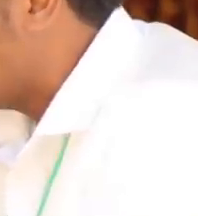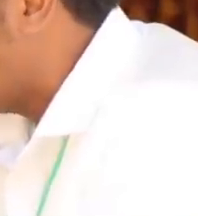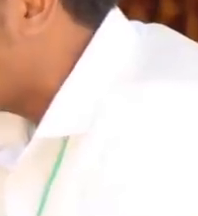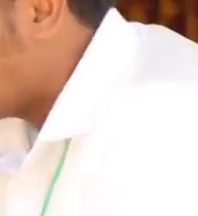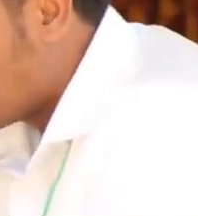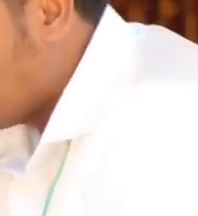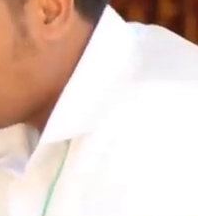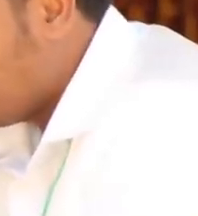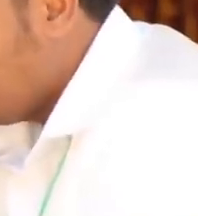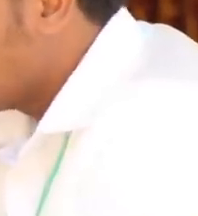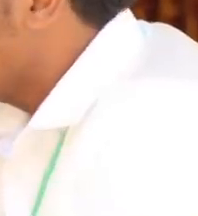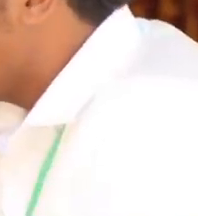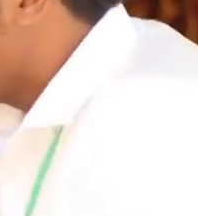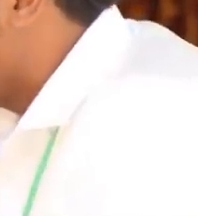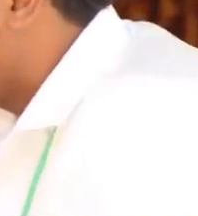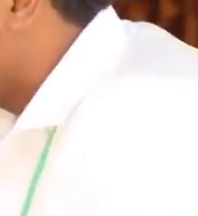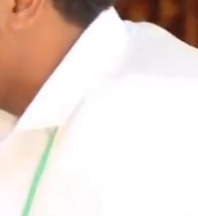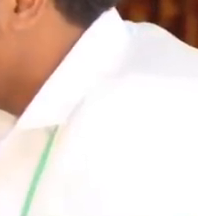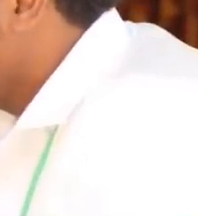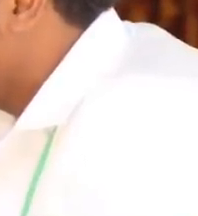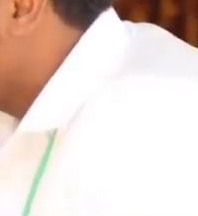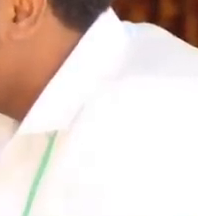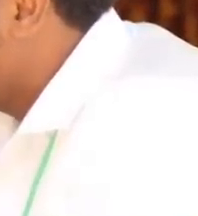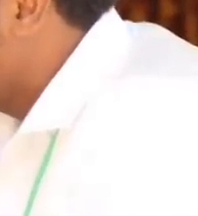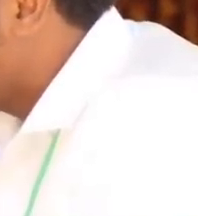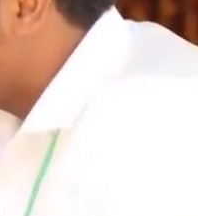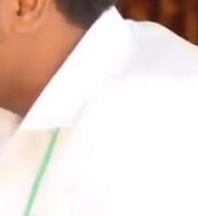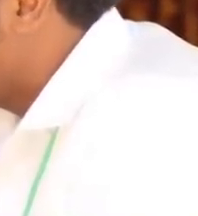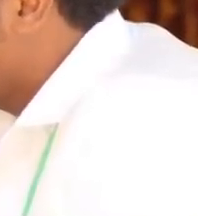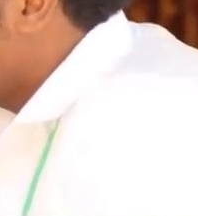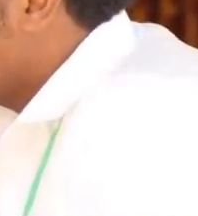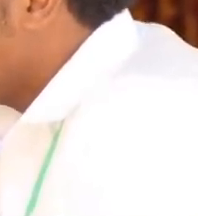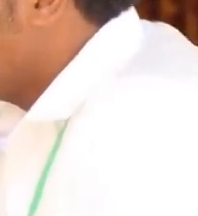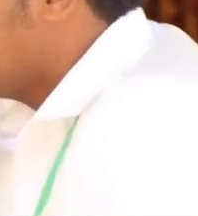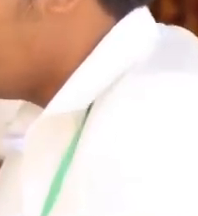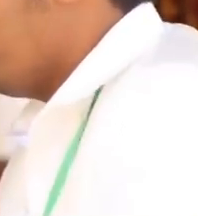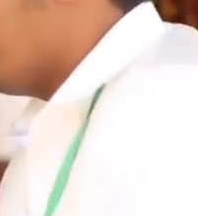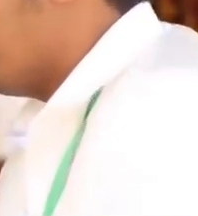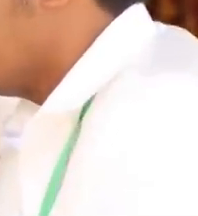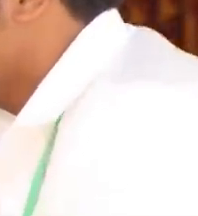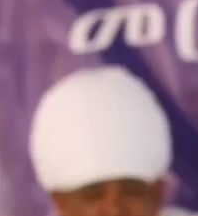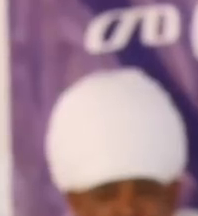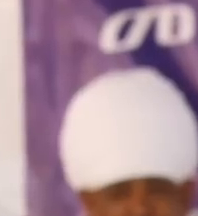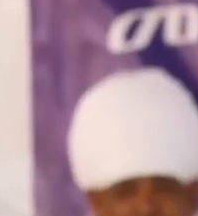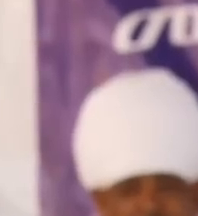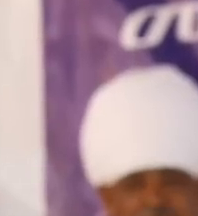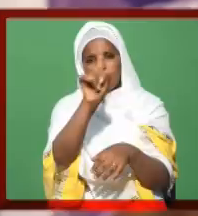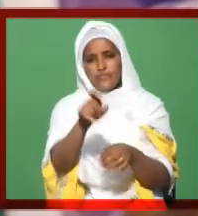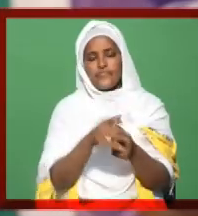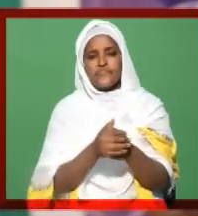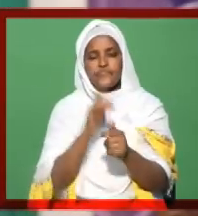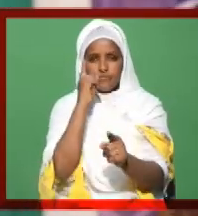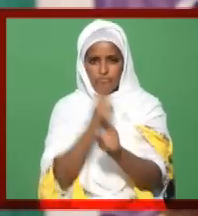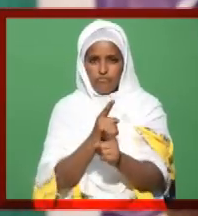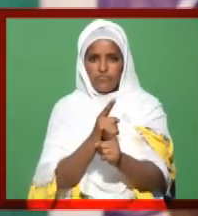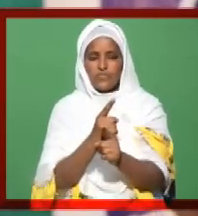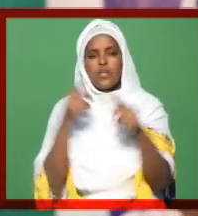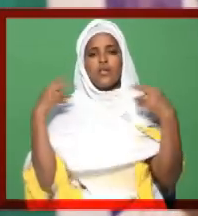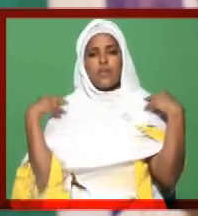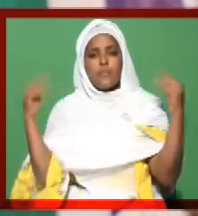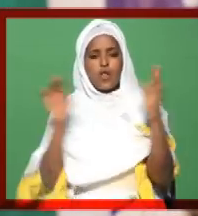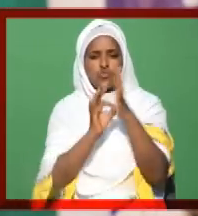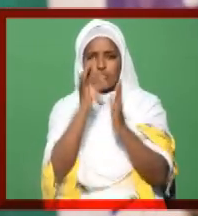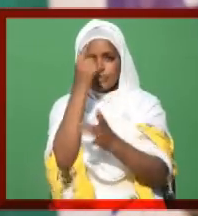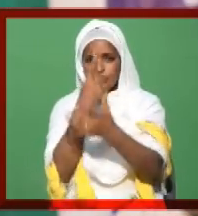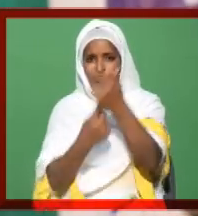ينبروت يملاك تكوتروش يلا يالو يشتو شمندزو لمن دنو يونو أرجيت نو يملاك تو